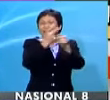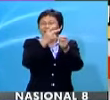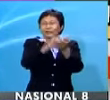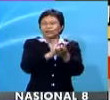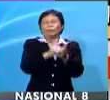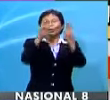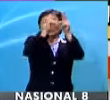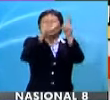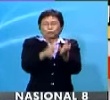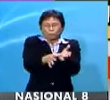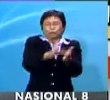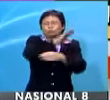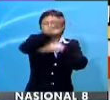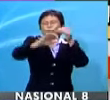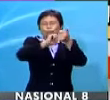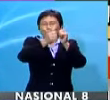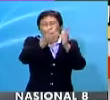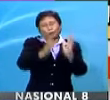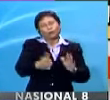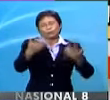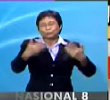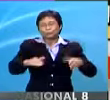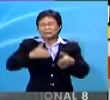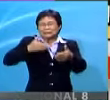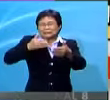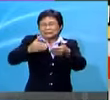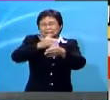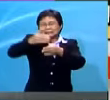ujian doping buat semua atlet yang hampir